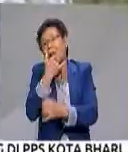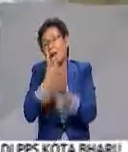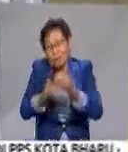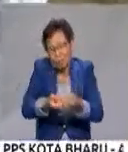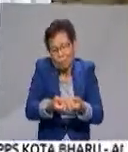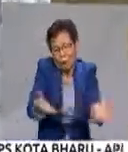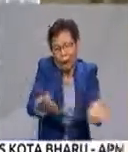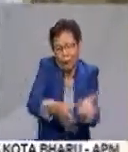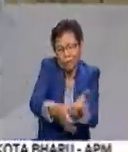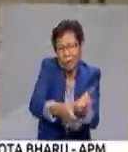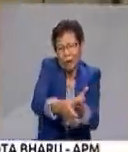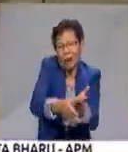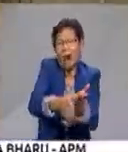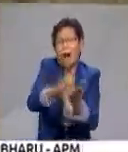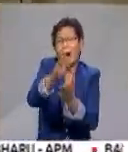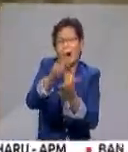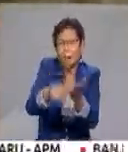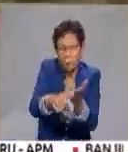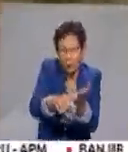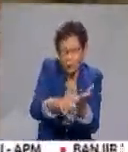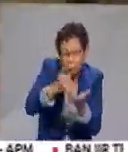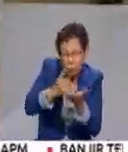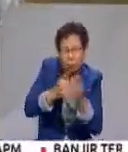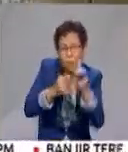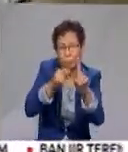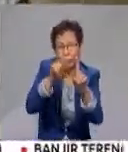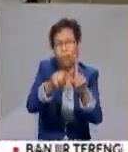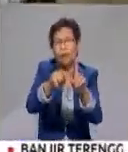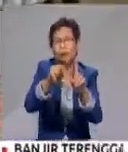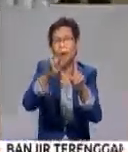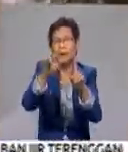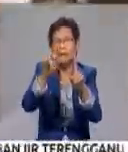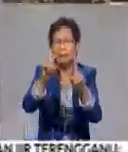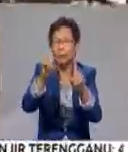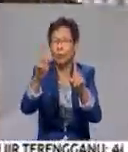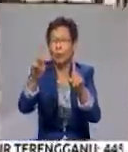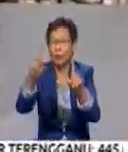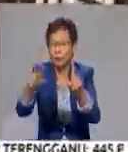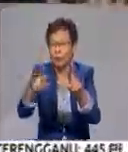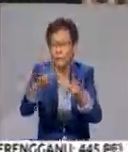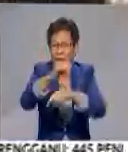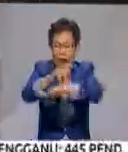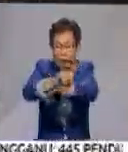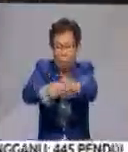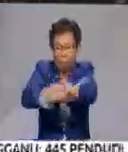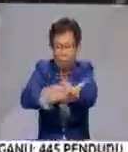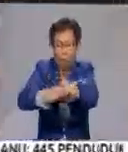dadah metafetamin seberat 1.1 kg dan hukuman mati itu.